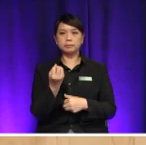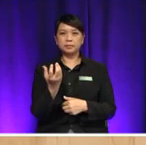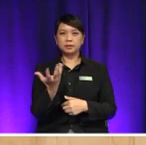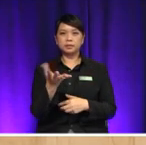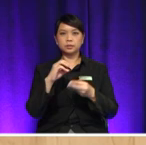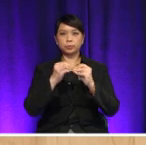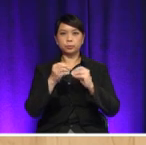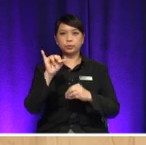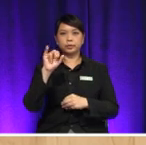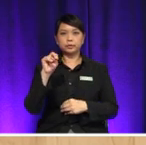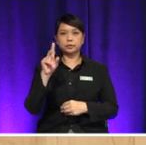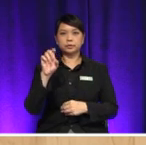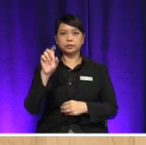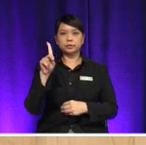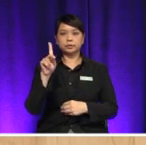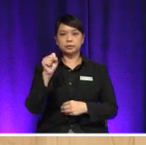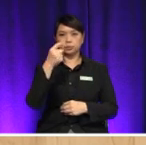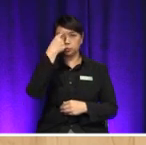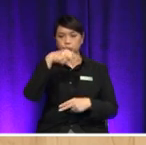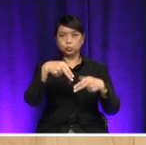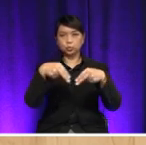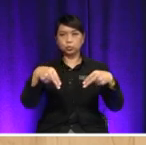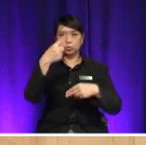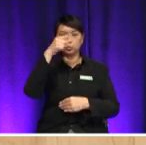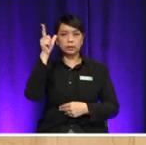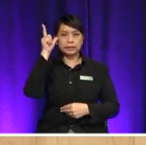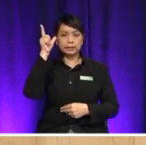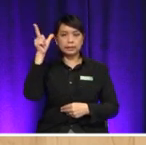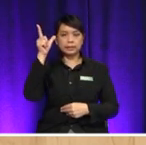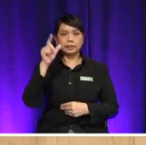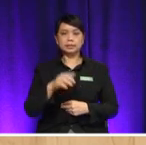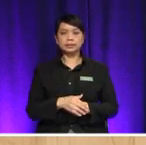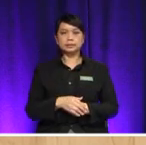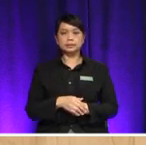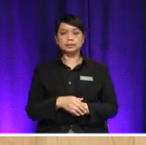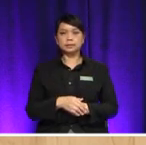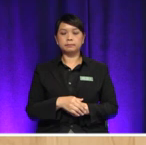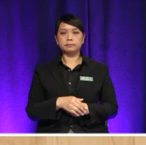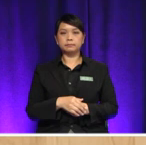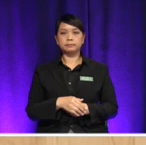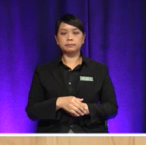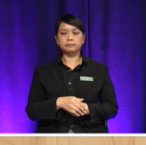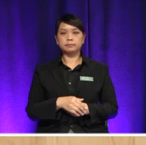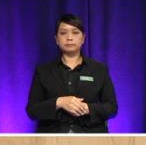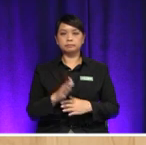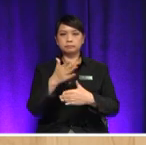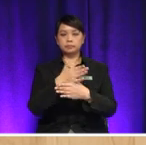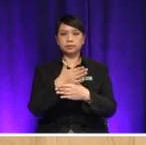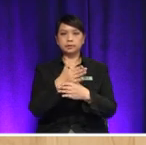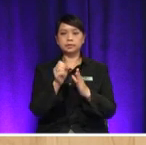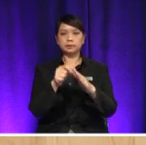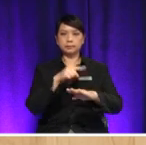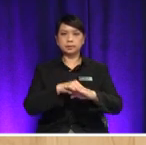index sebagai ukuran statistik untuk melihat prestasi pasaran atau sektor dari smase